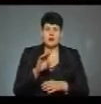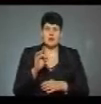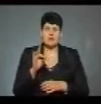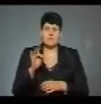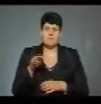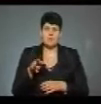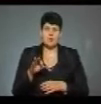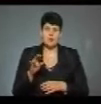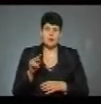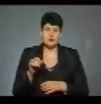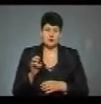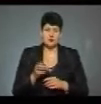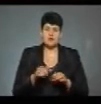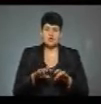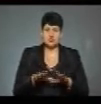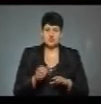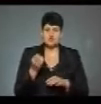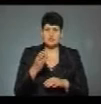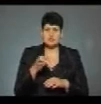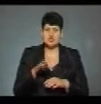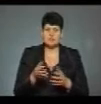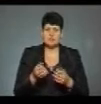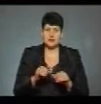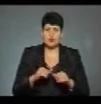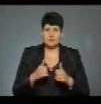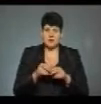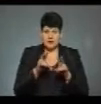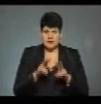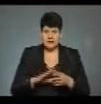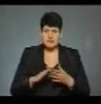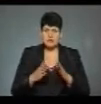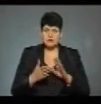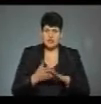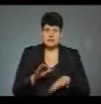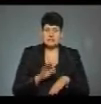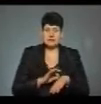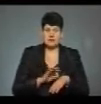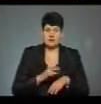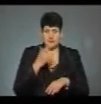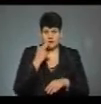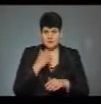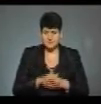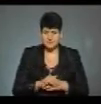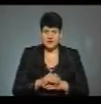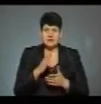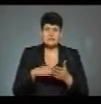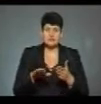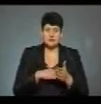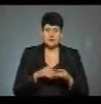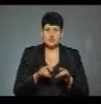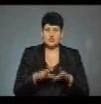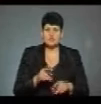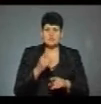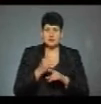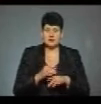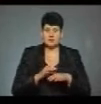словами, таке рішення 14 січня прийняла комісія, яка розглядала ситуацію із захворюваністю на грип. Скасують рішення заборонити